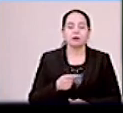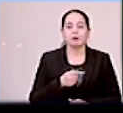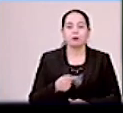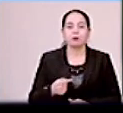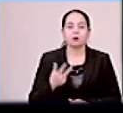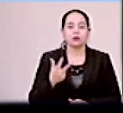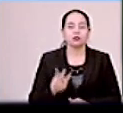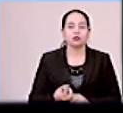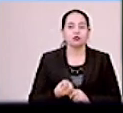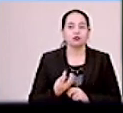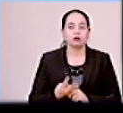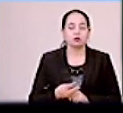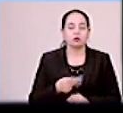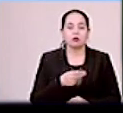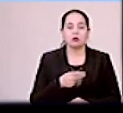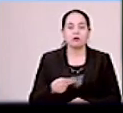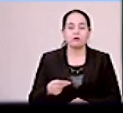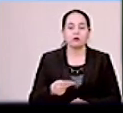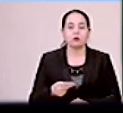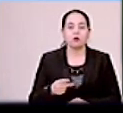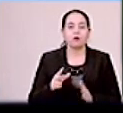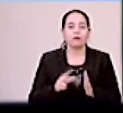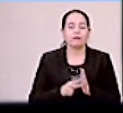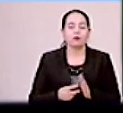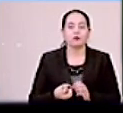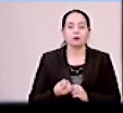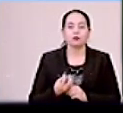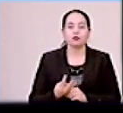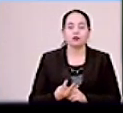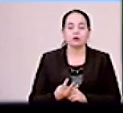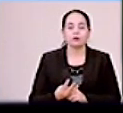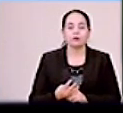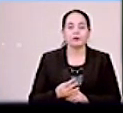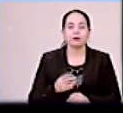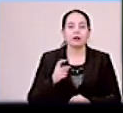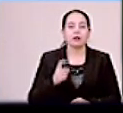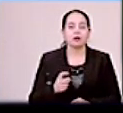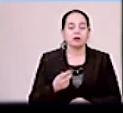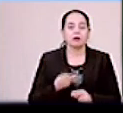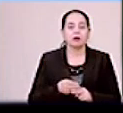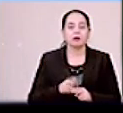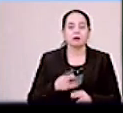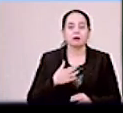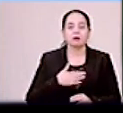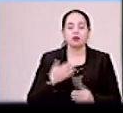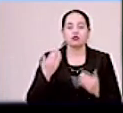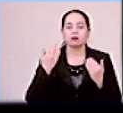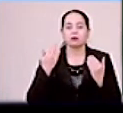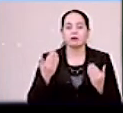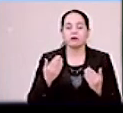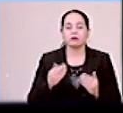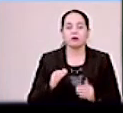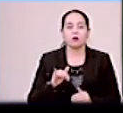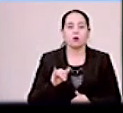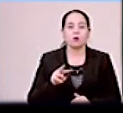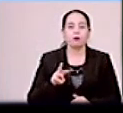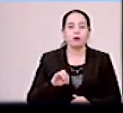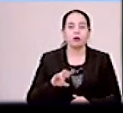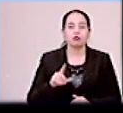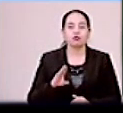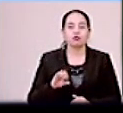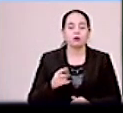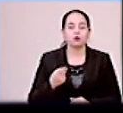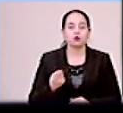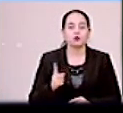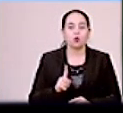3 четырнадцатых равно 8 четырнадцатых. Х – это наше неизвестное уменьшаемое. Чтобы